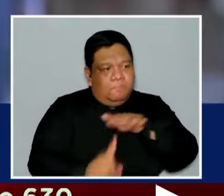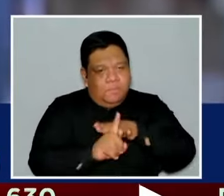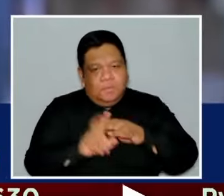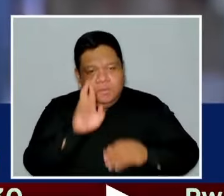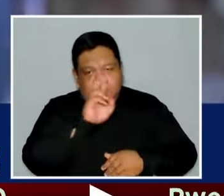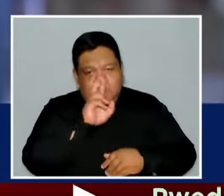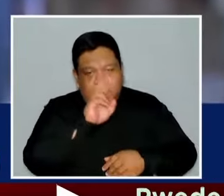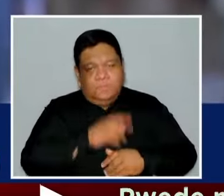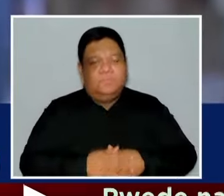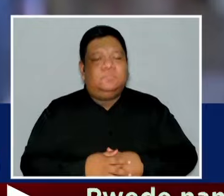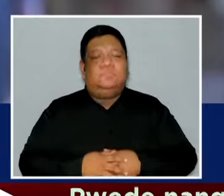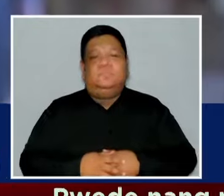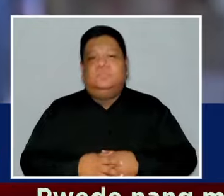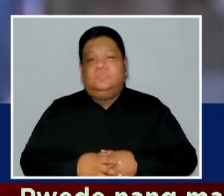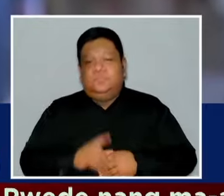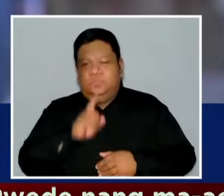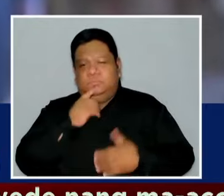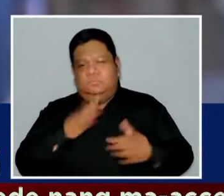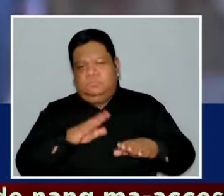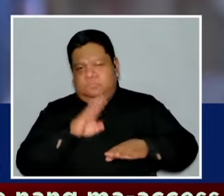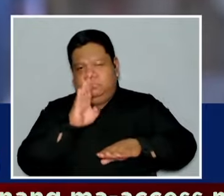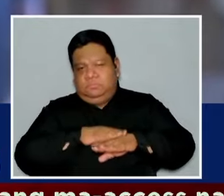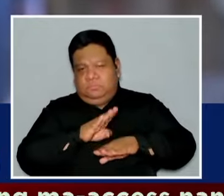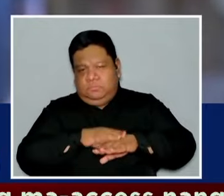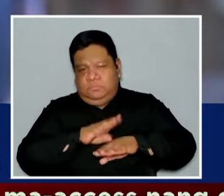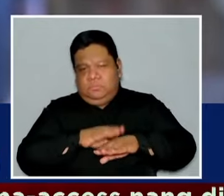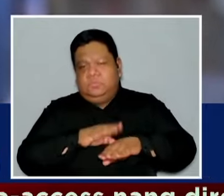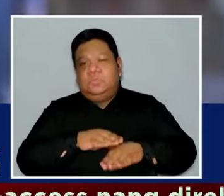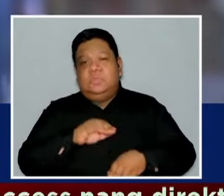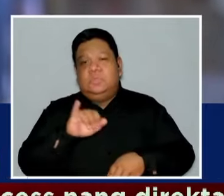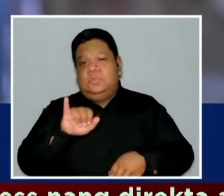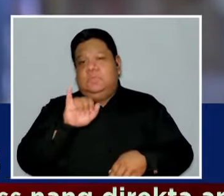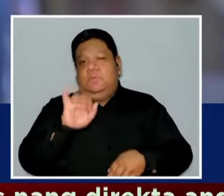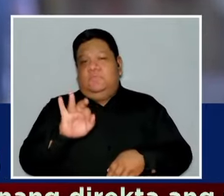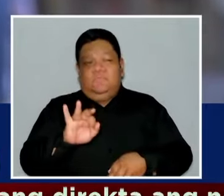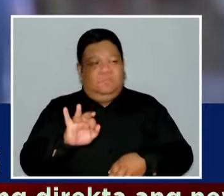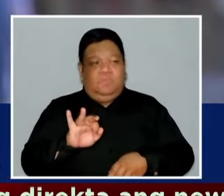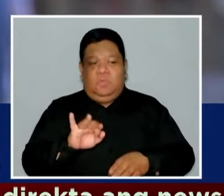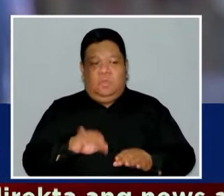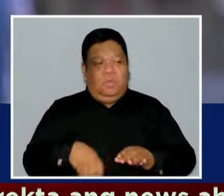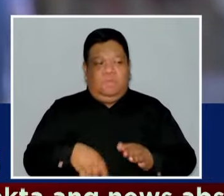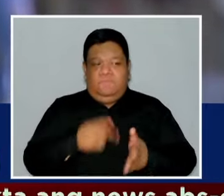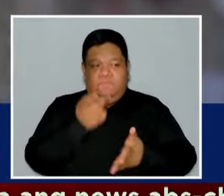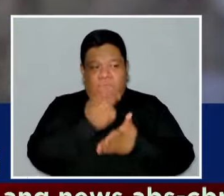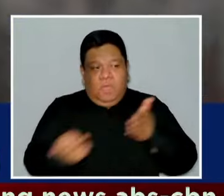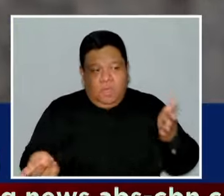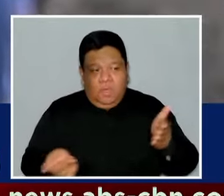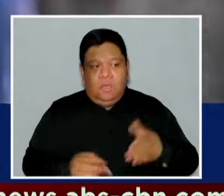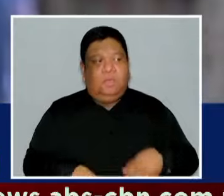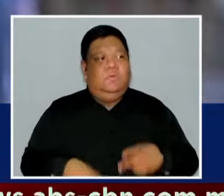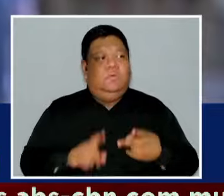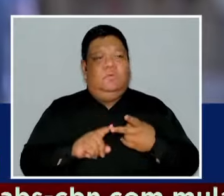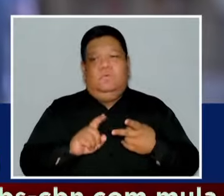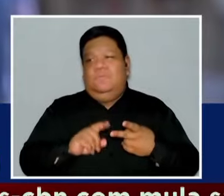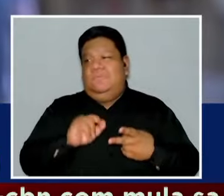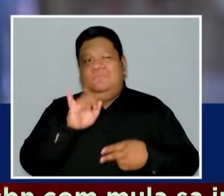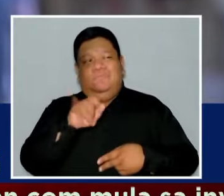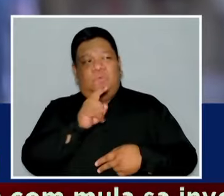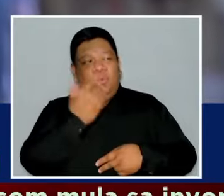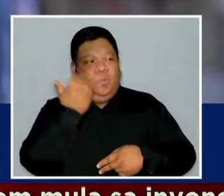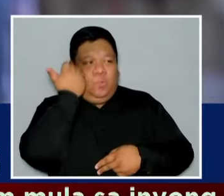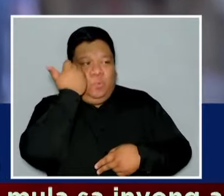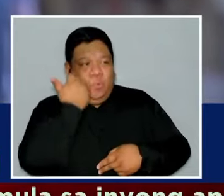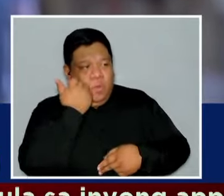us stern warning, no? Kapag merong mga standards na hindi nami-meet, kapag merong kapabayaan that led to this